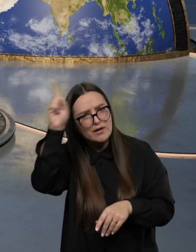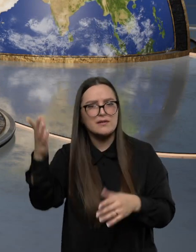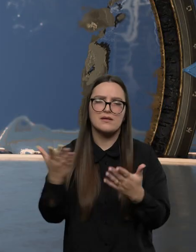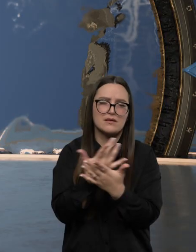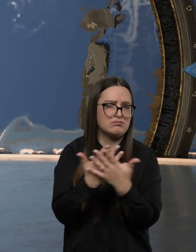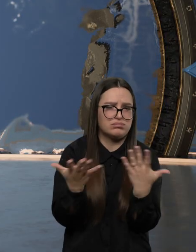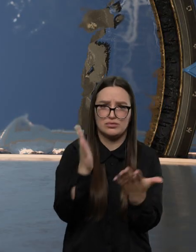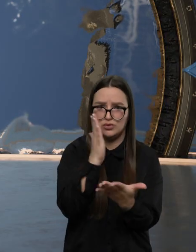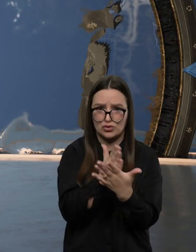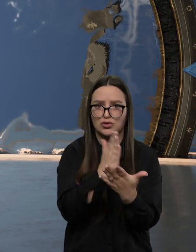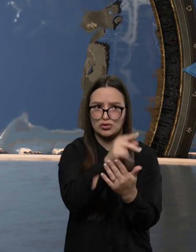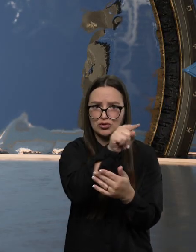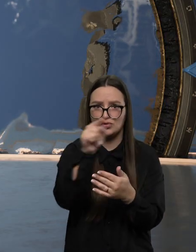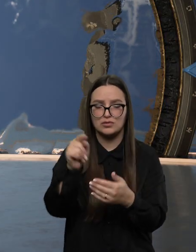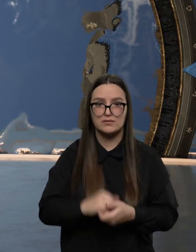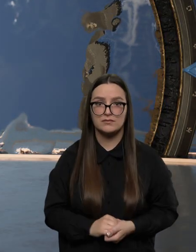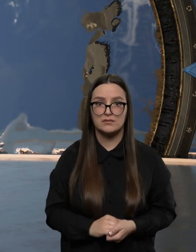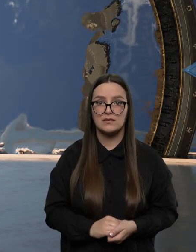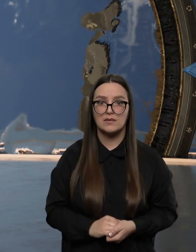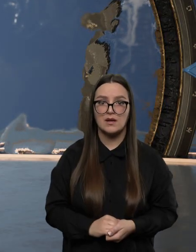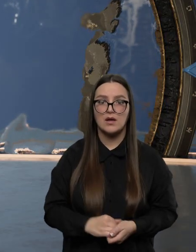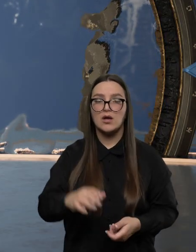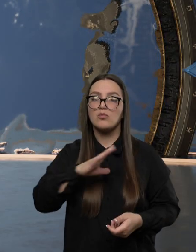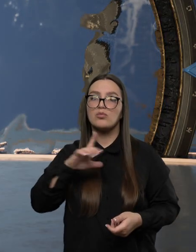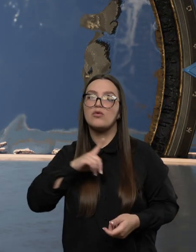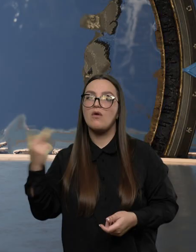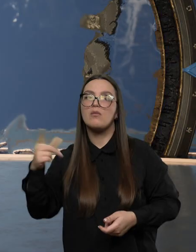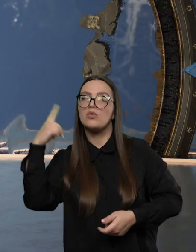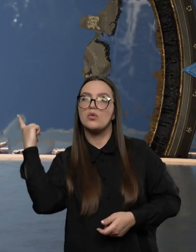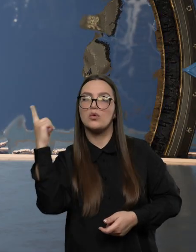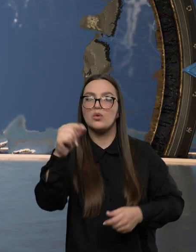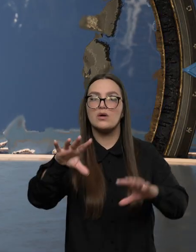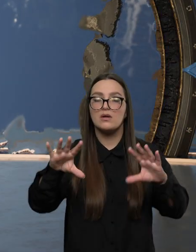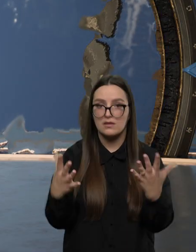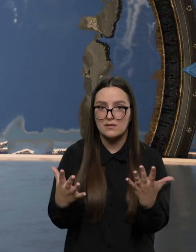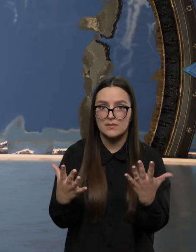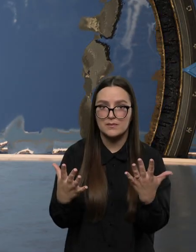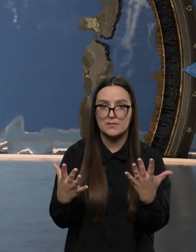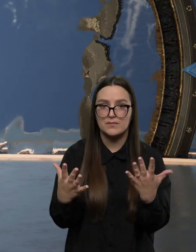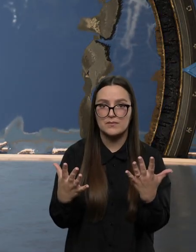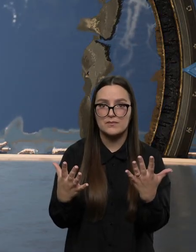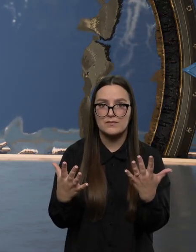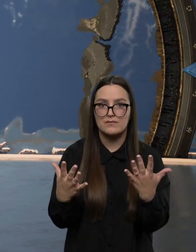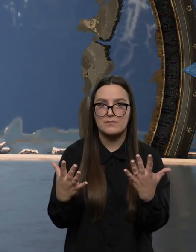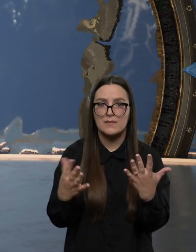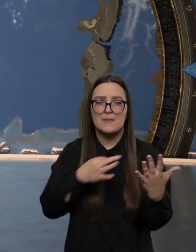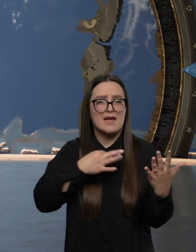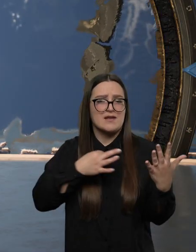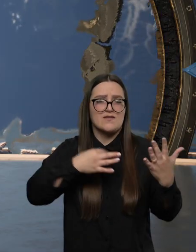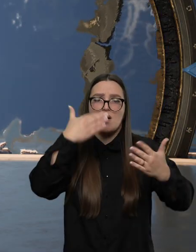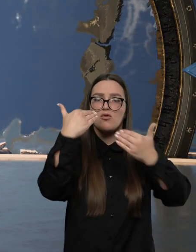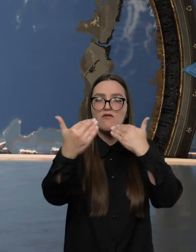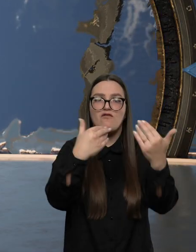Bulgarijai. Ir ji išliko labiausiai pritaikyta klasifikuoti bet